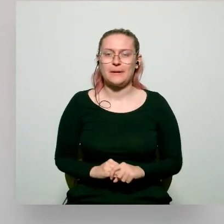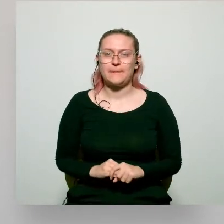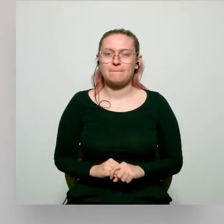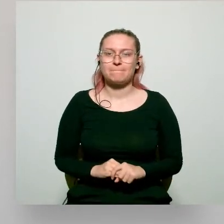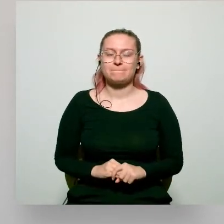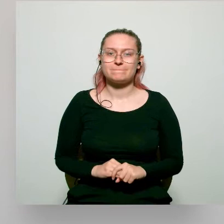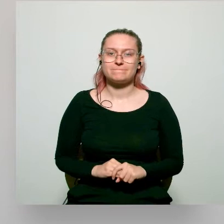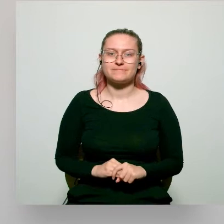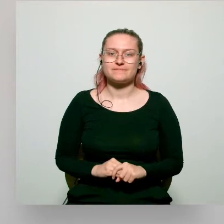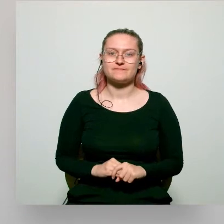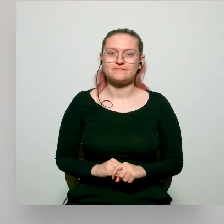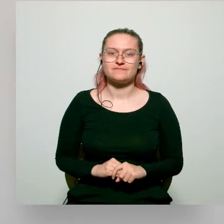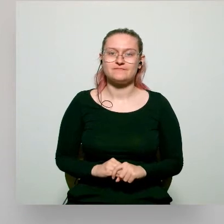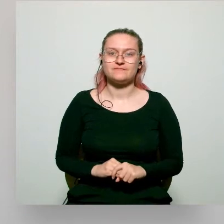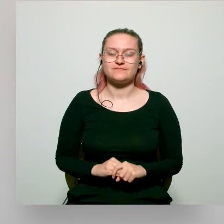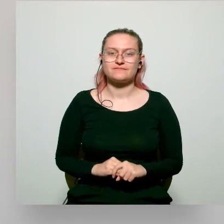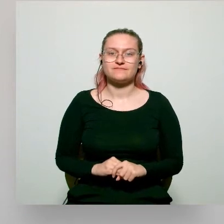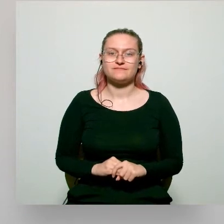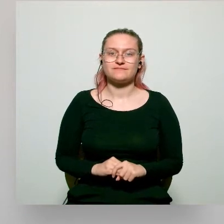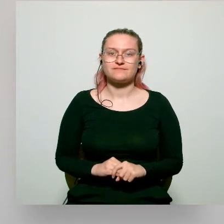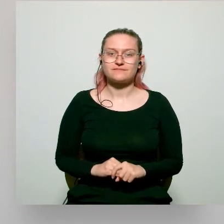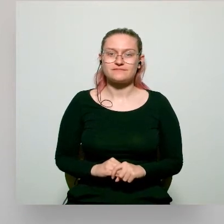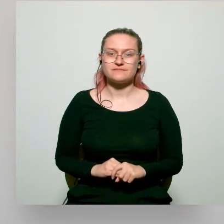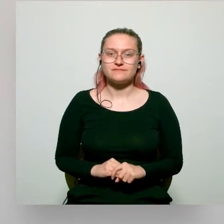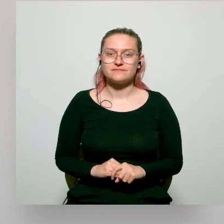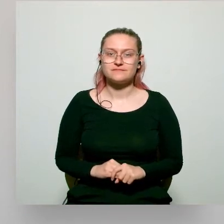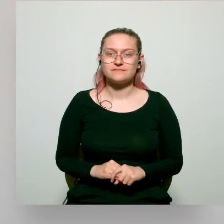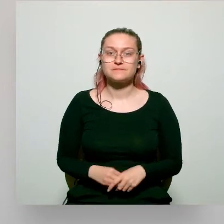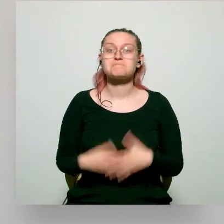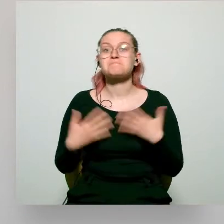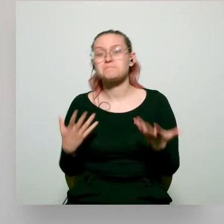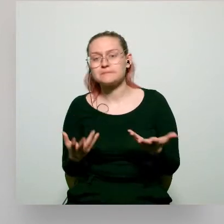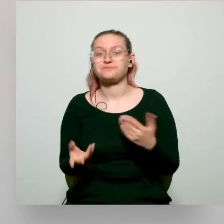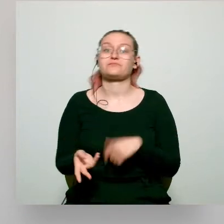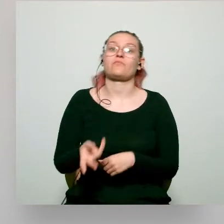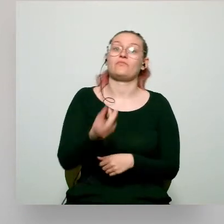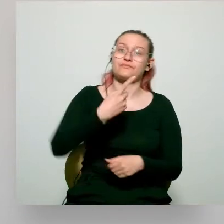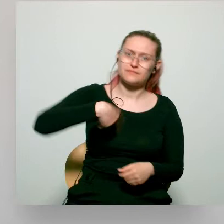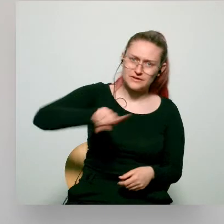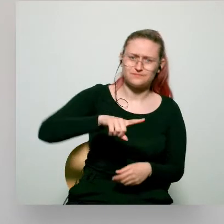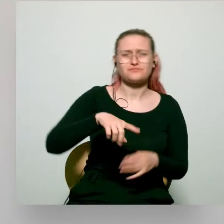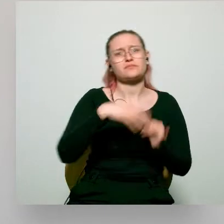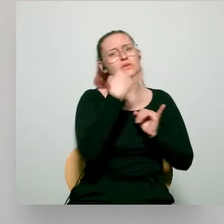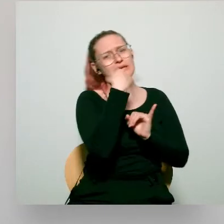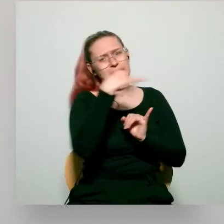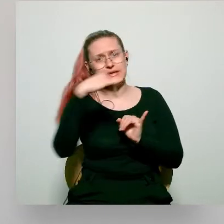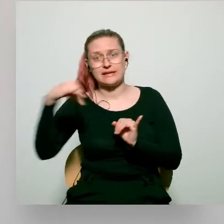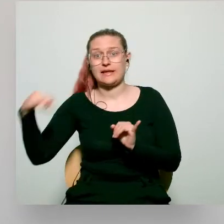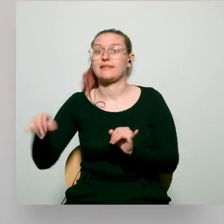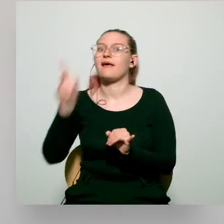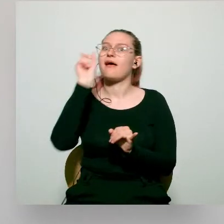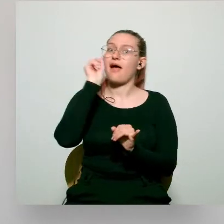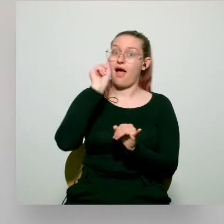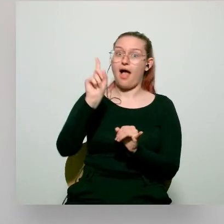że przy istnieniu różnych różnic dla Ukraińców wspólną rzeczą jest